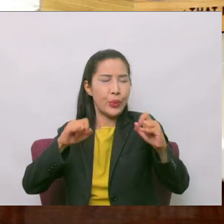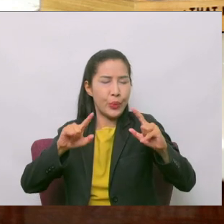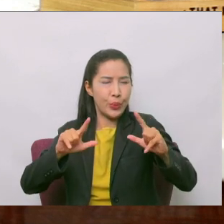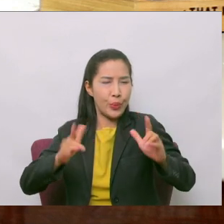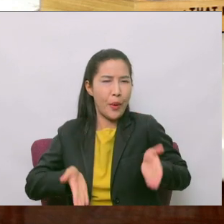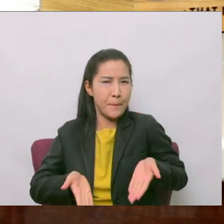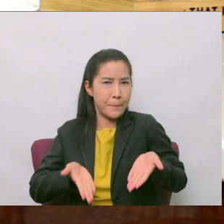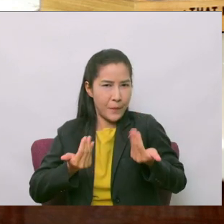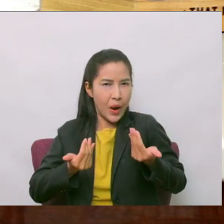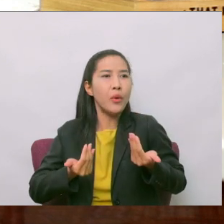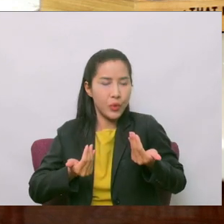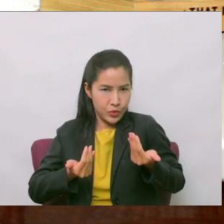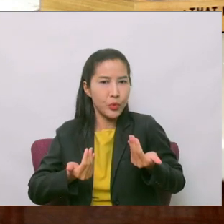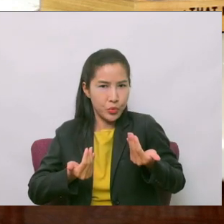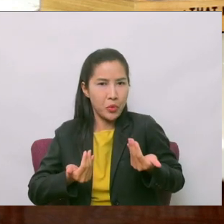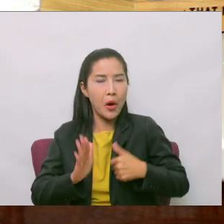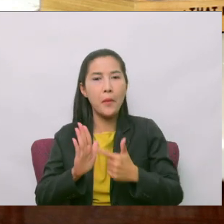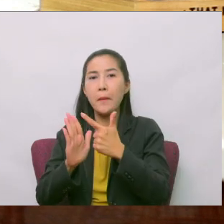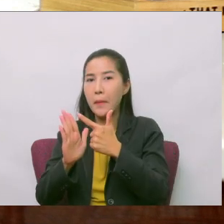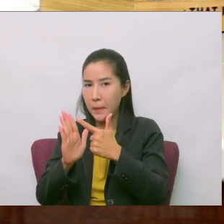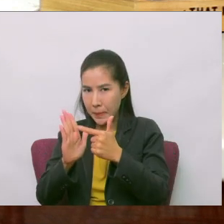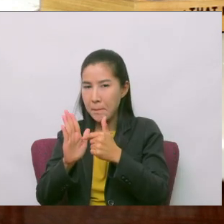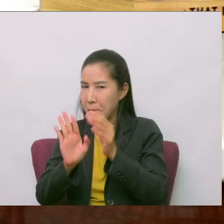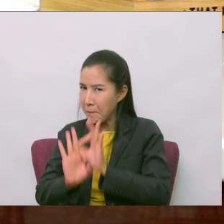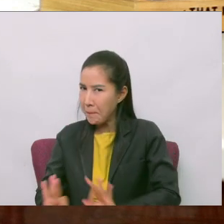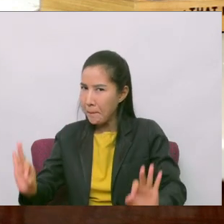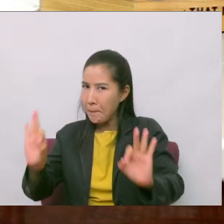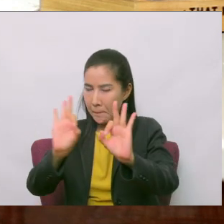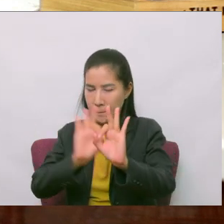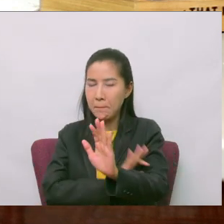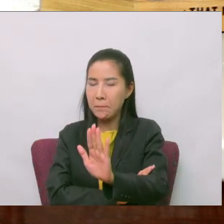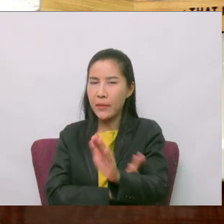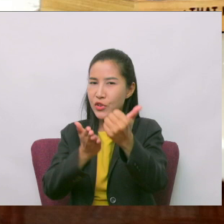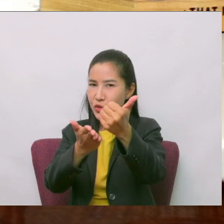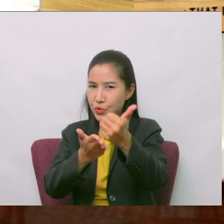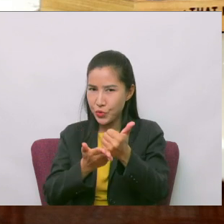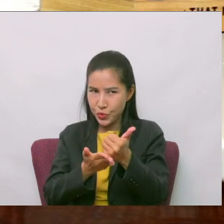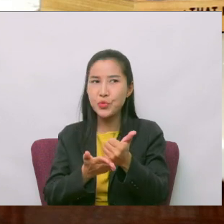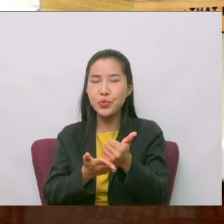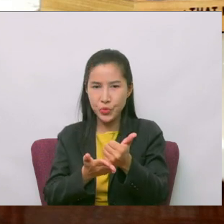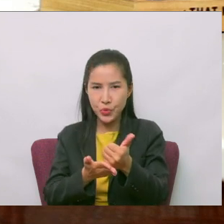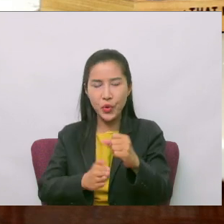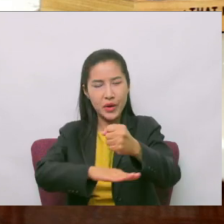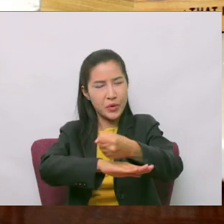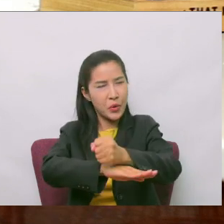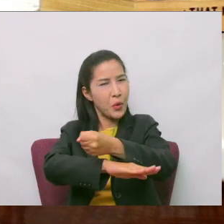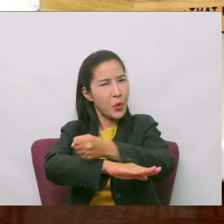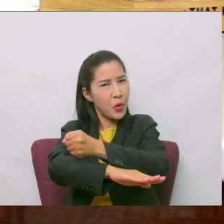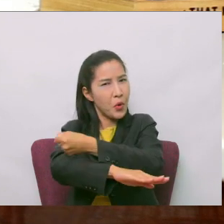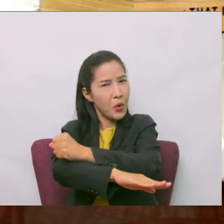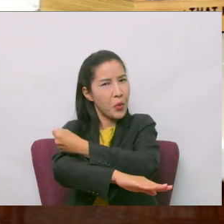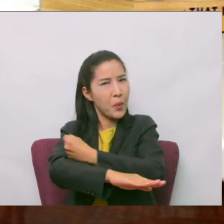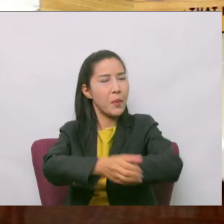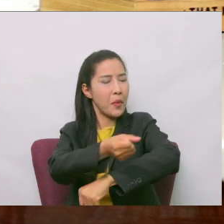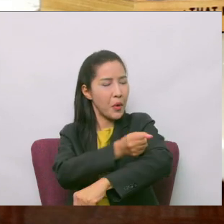อันนี้คือต้องเป็นตัวยาสำคัญหลักอีกตัวหนึ่งนะคะในลูกประคบของสมุนไพรเรานะค